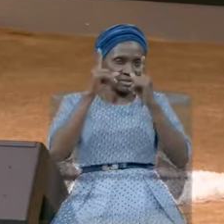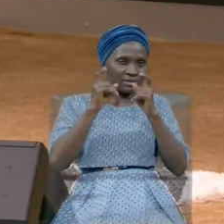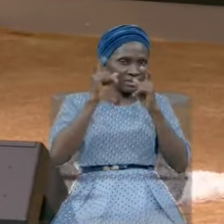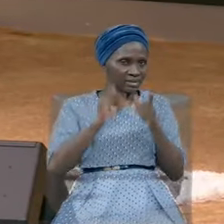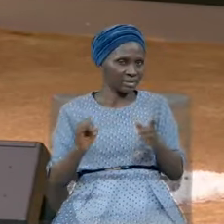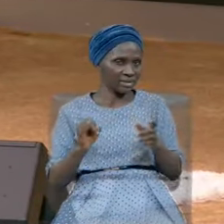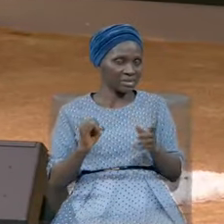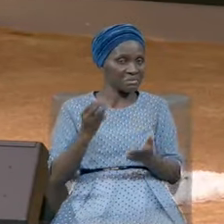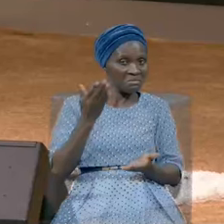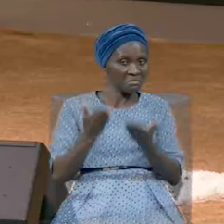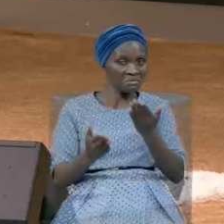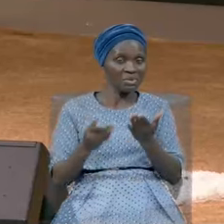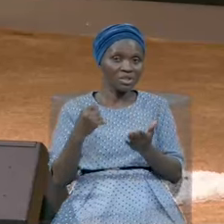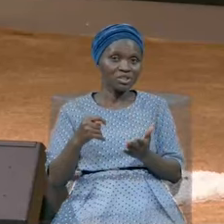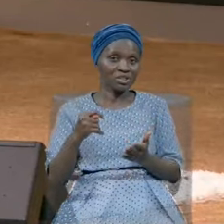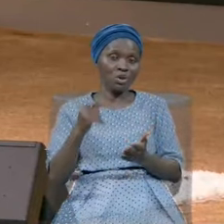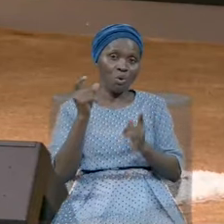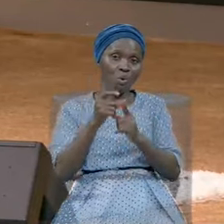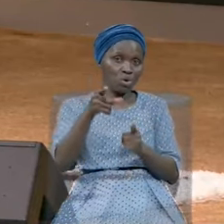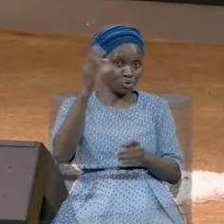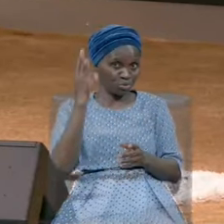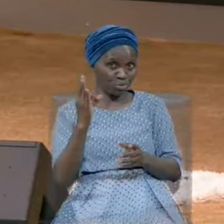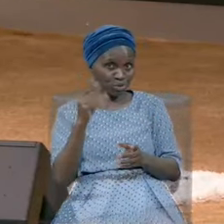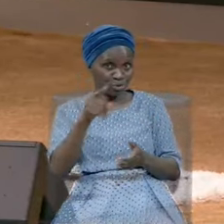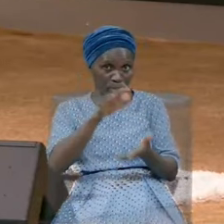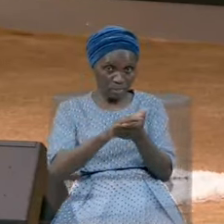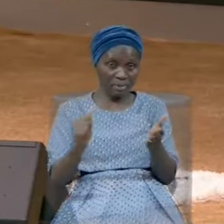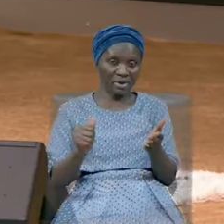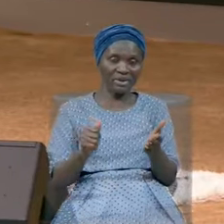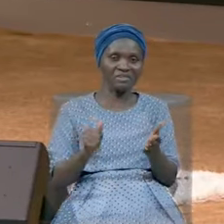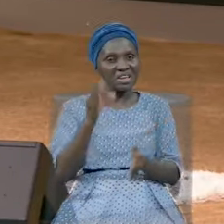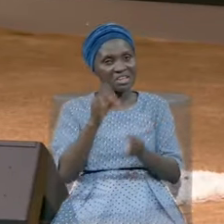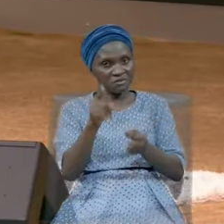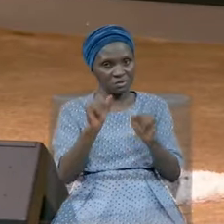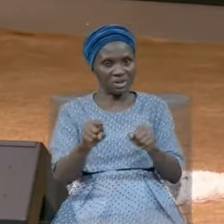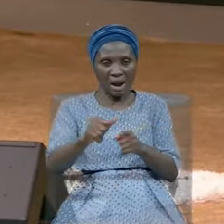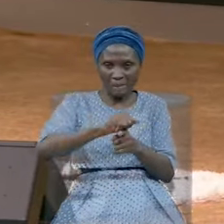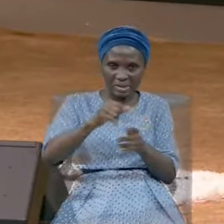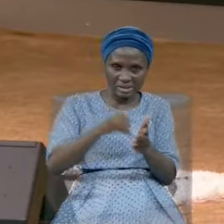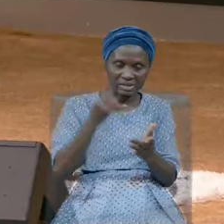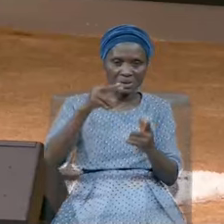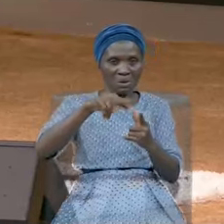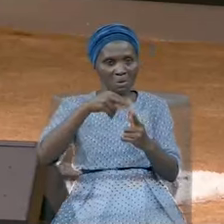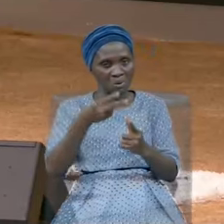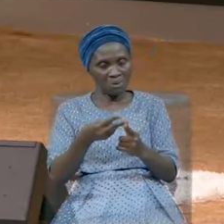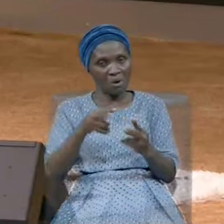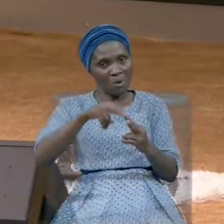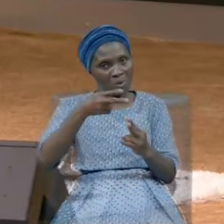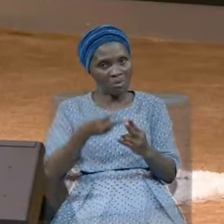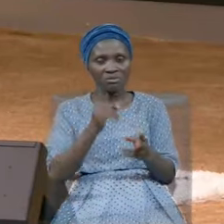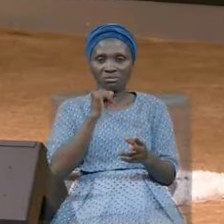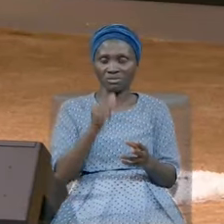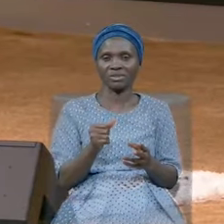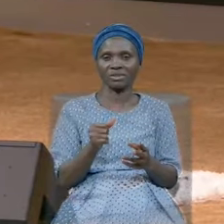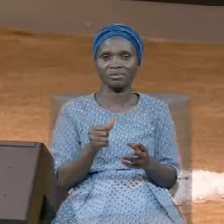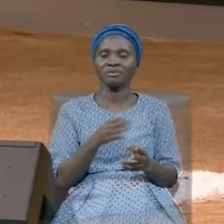Elle est en train de vous tester, de vous éprouver. Pour voir si vous allez faire ce que vous prêchez. Et si elle est restée